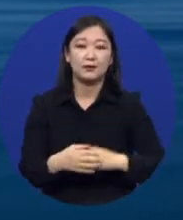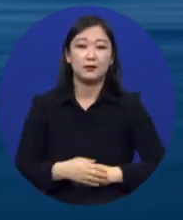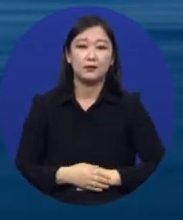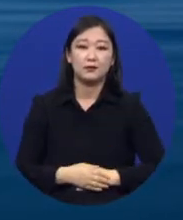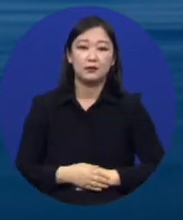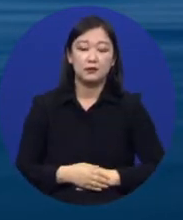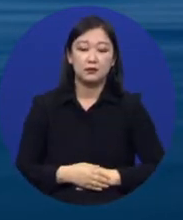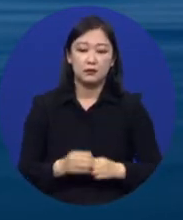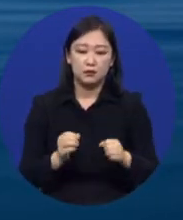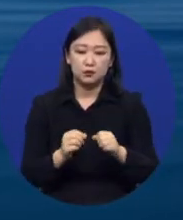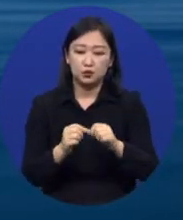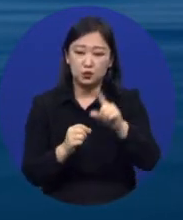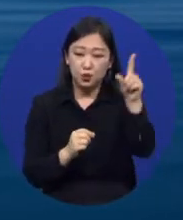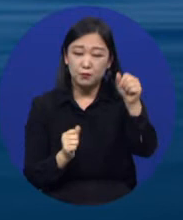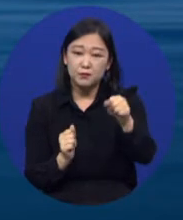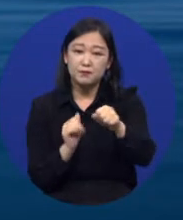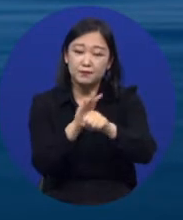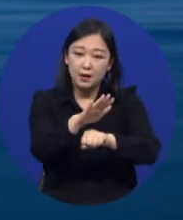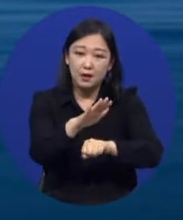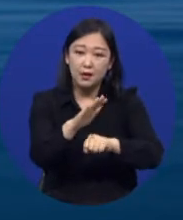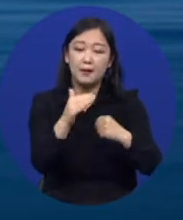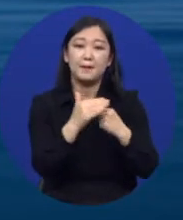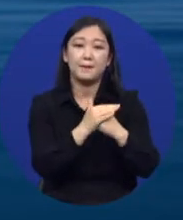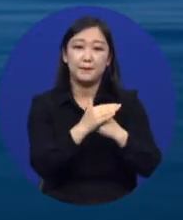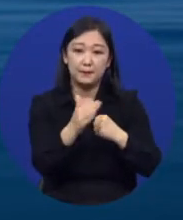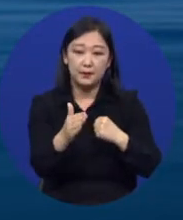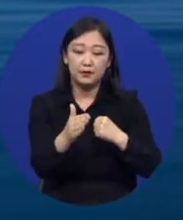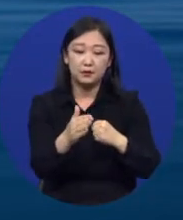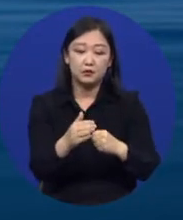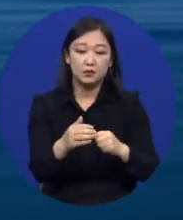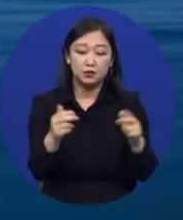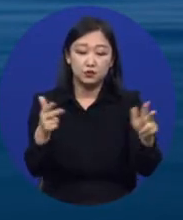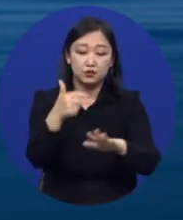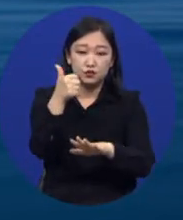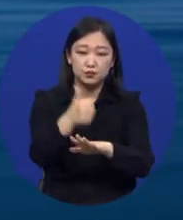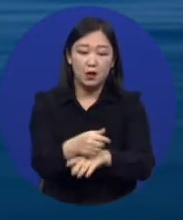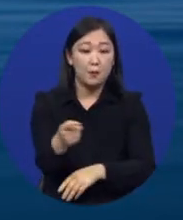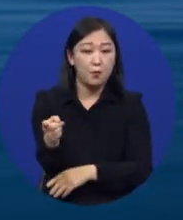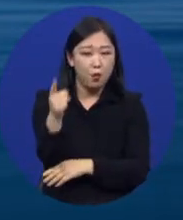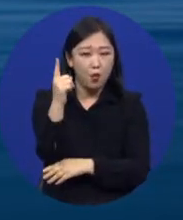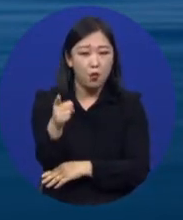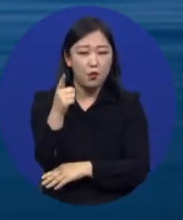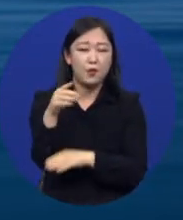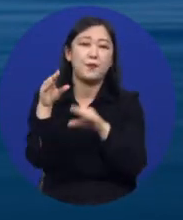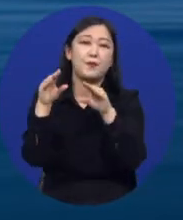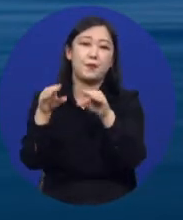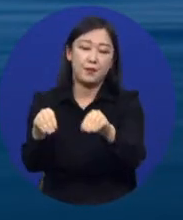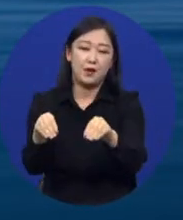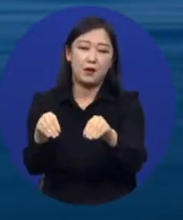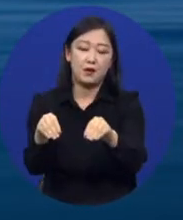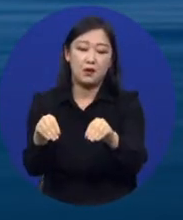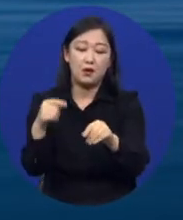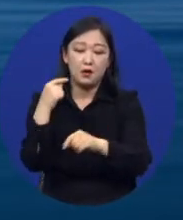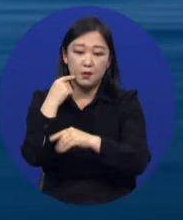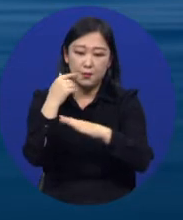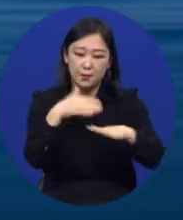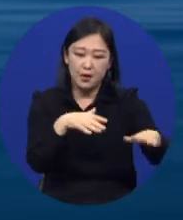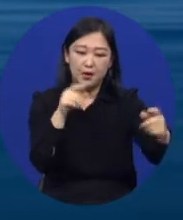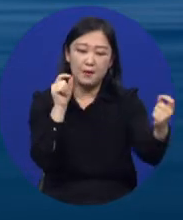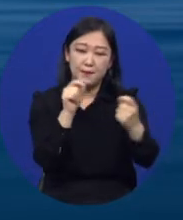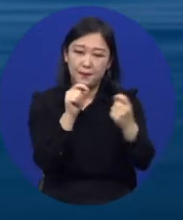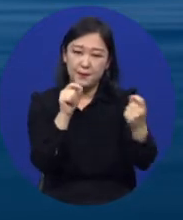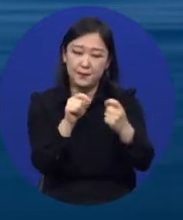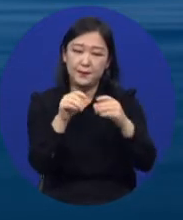다만 높은 파고가 해안가로 밀려올 수 있겠는데요 주말동안 갯벌의 납치 삼가 하시고 또 해안가 와방 파즈 접근은